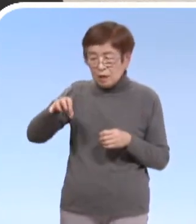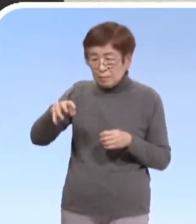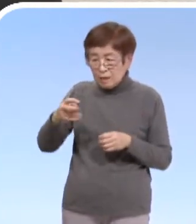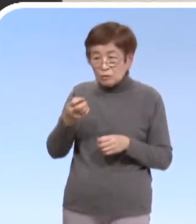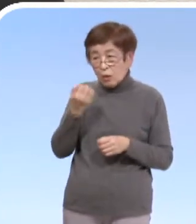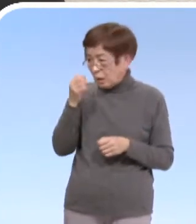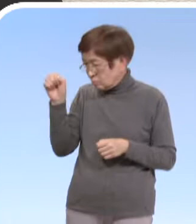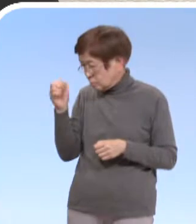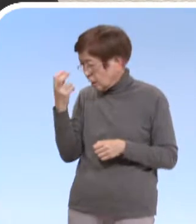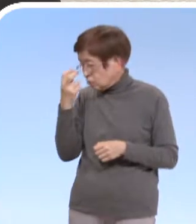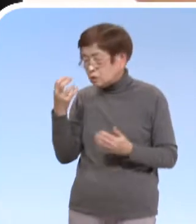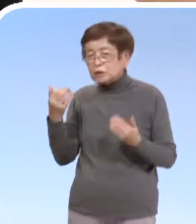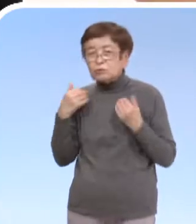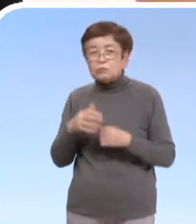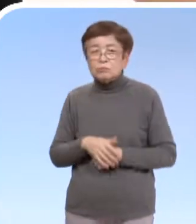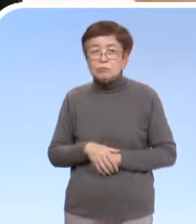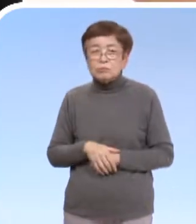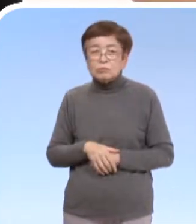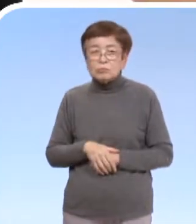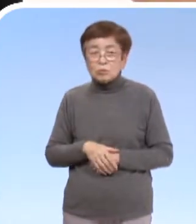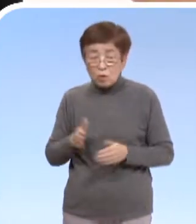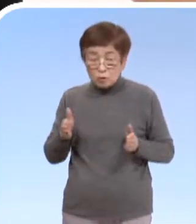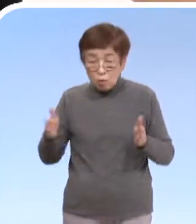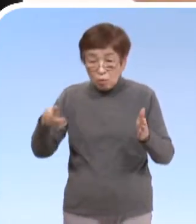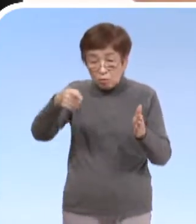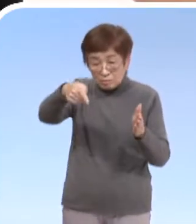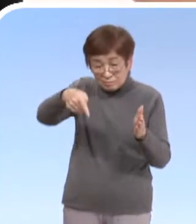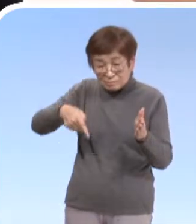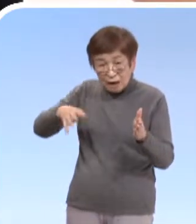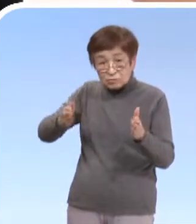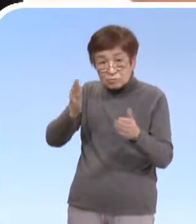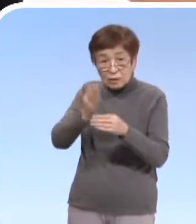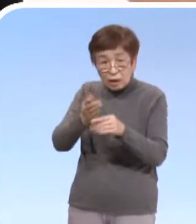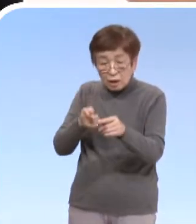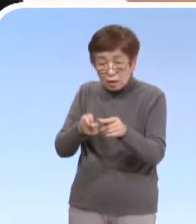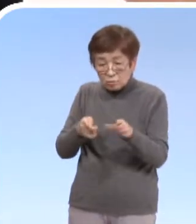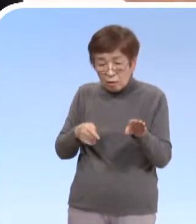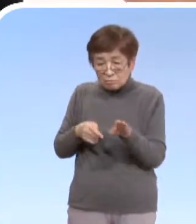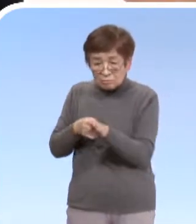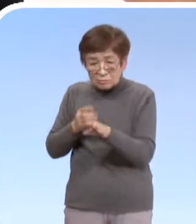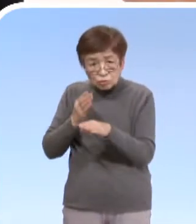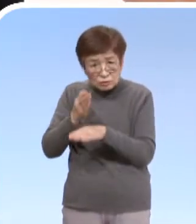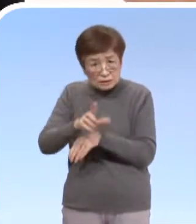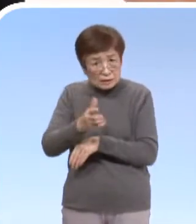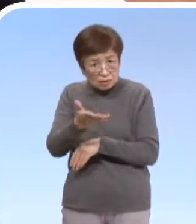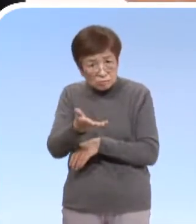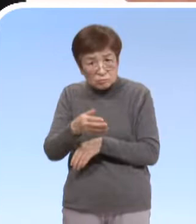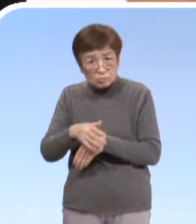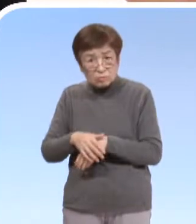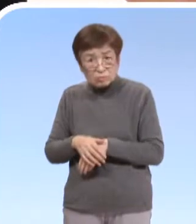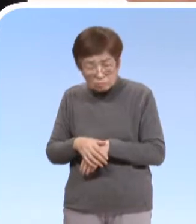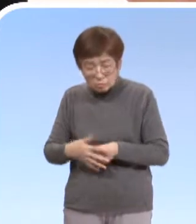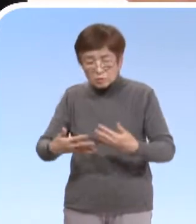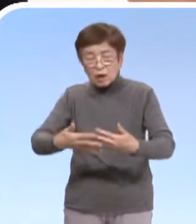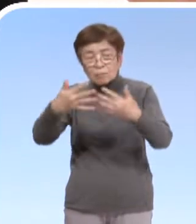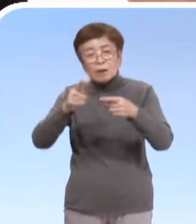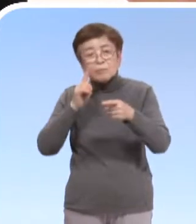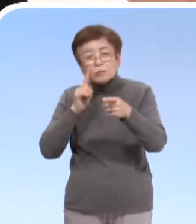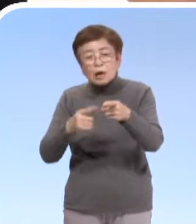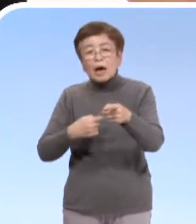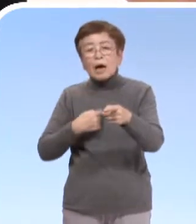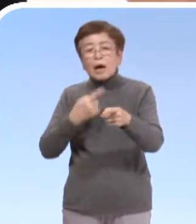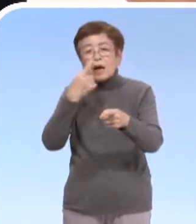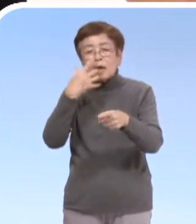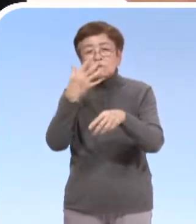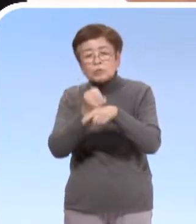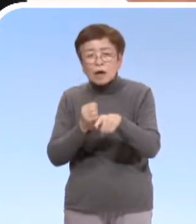ですね、はい、これがね、中央車線なんです、これね、ちょっとこっち寄ってない、ほらほらほらほら、画面で見てもたら自分